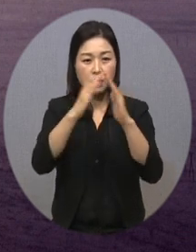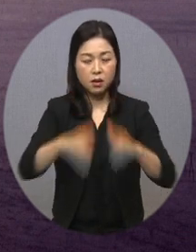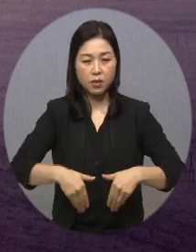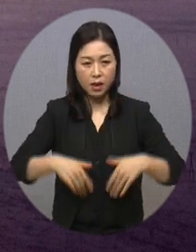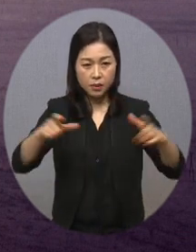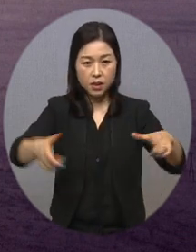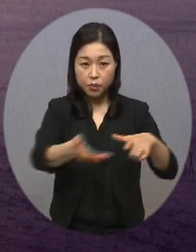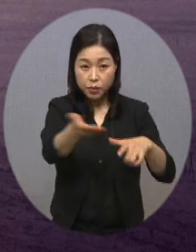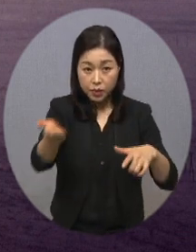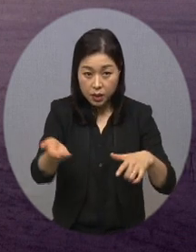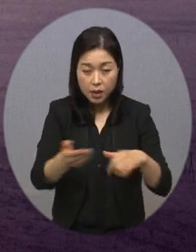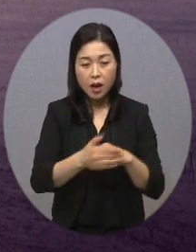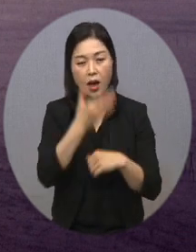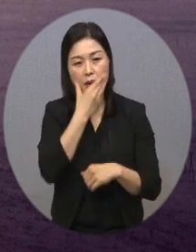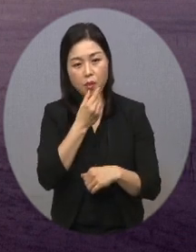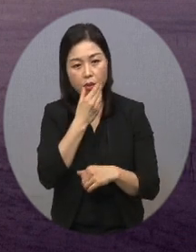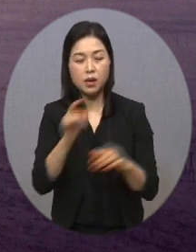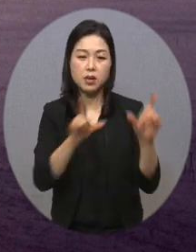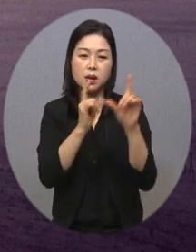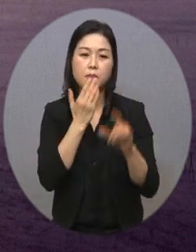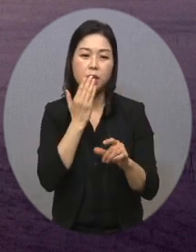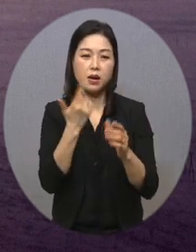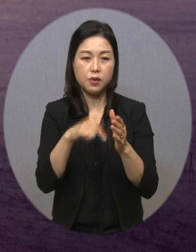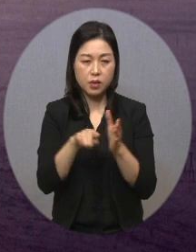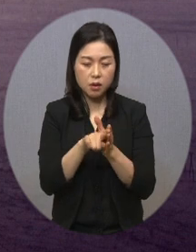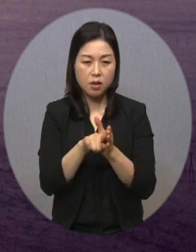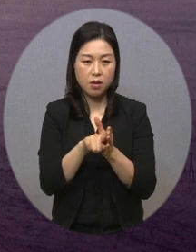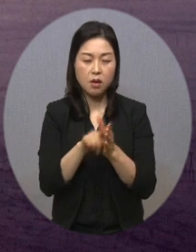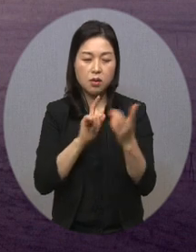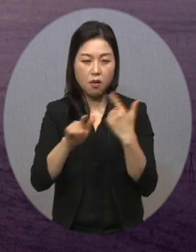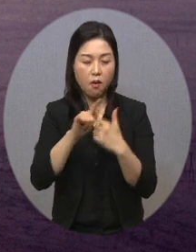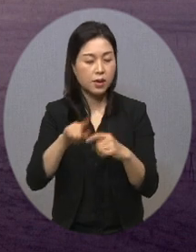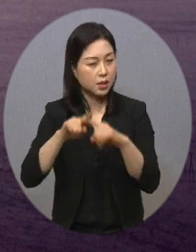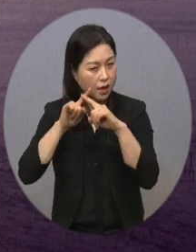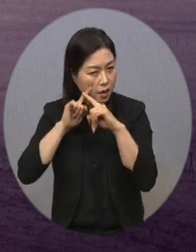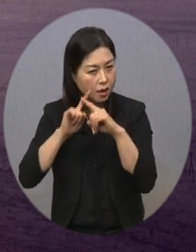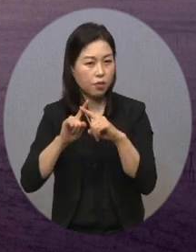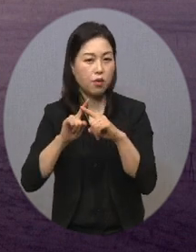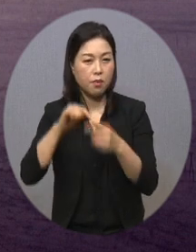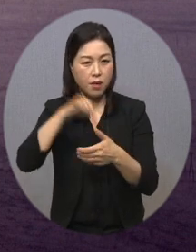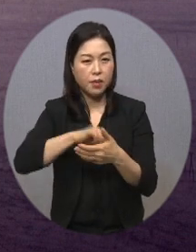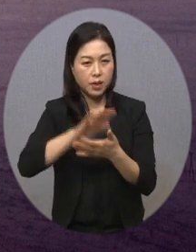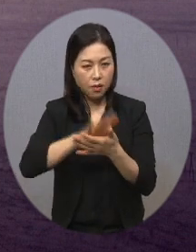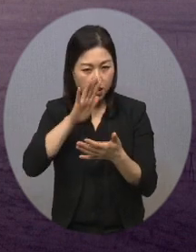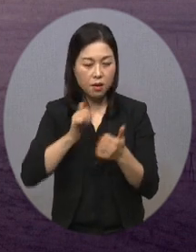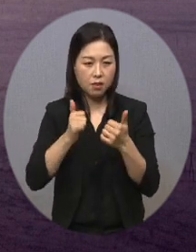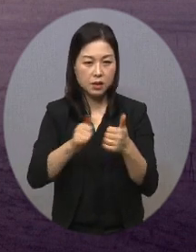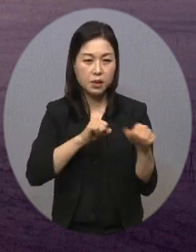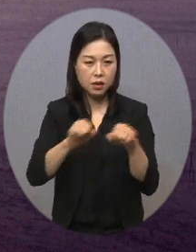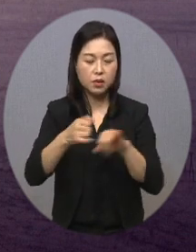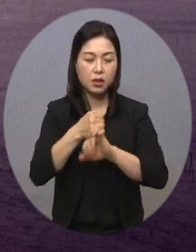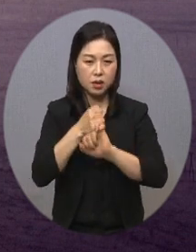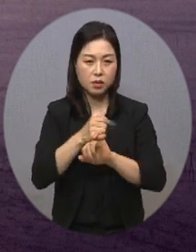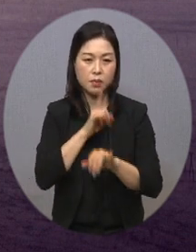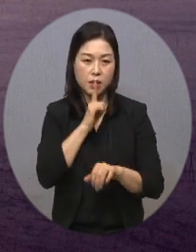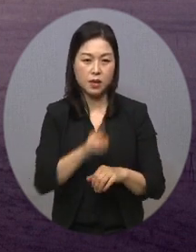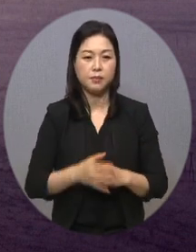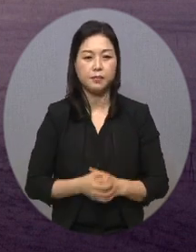전남 도민들께서 더 행복한 삶을 살 수 있도록 헌신적으로 열정적으로 활동하겠다는 말씀을